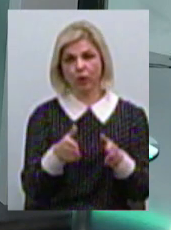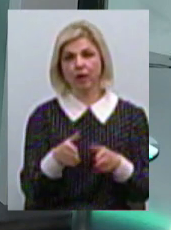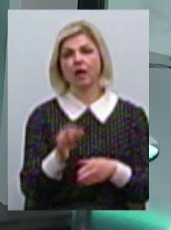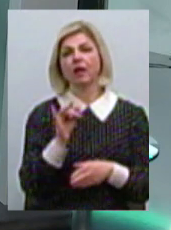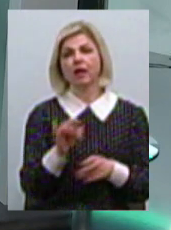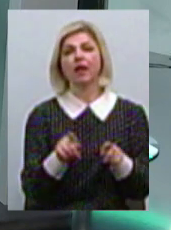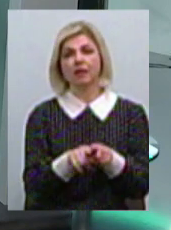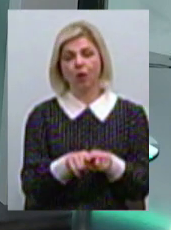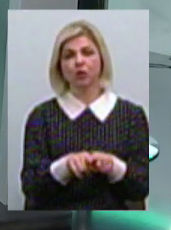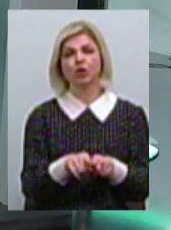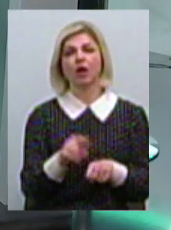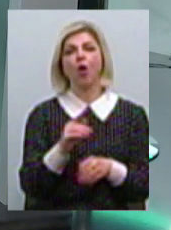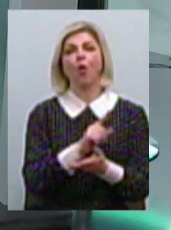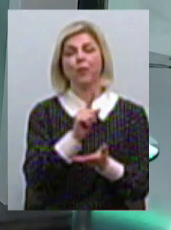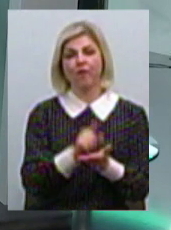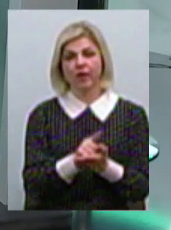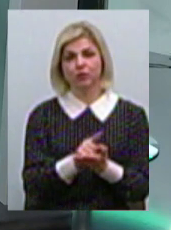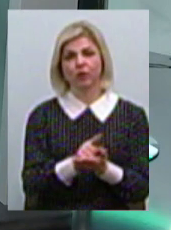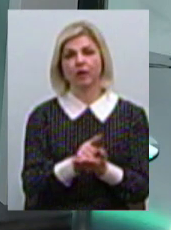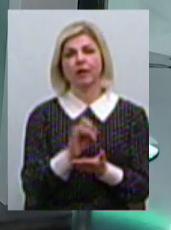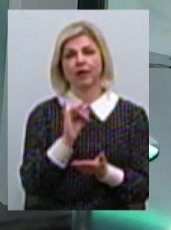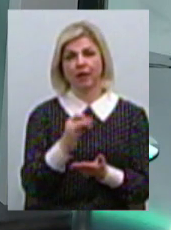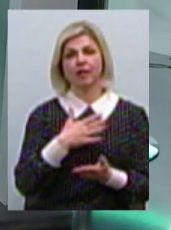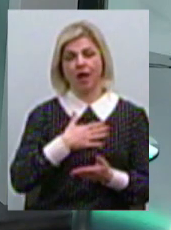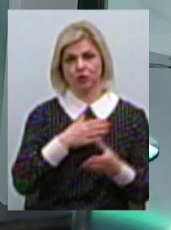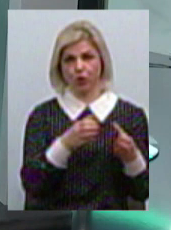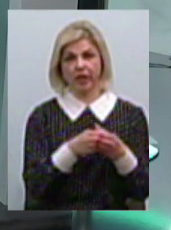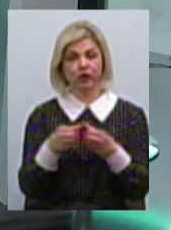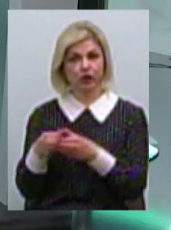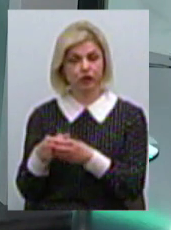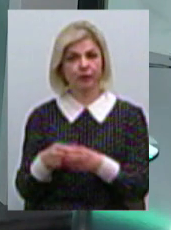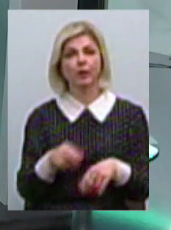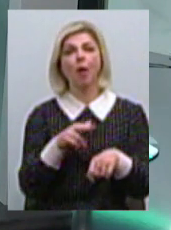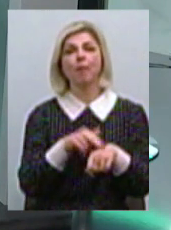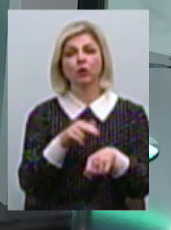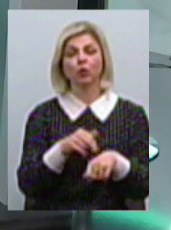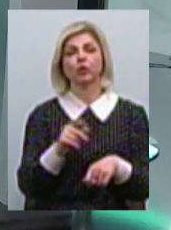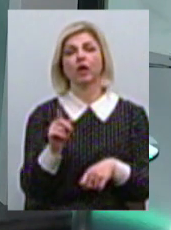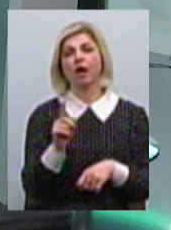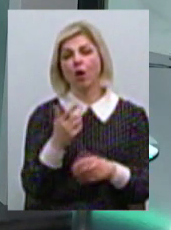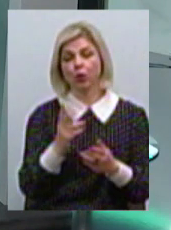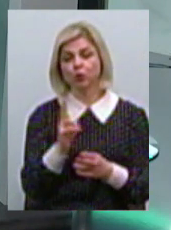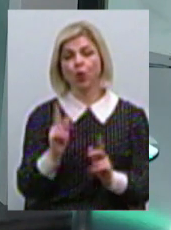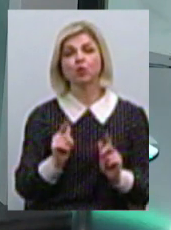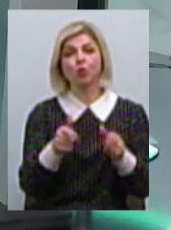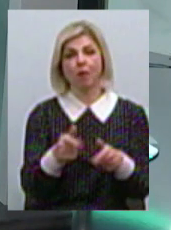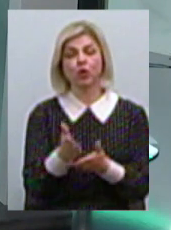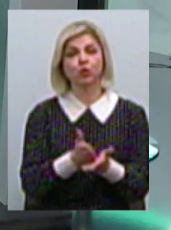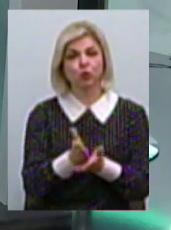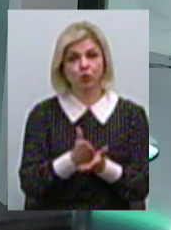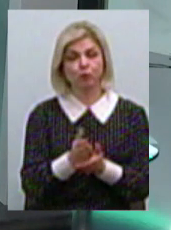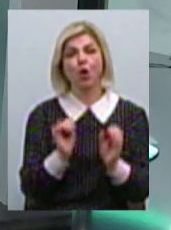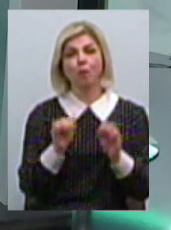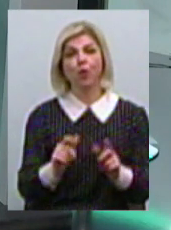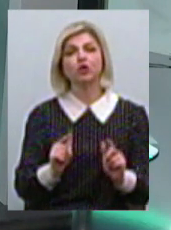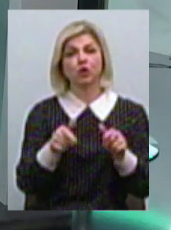певні функціональні обов'язки є у нас дільничі. Тобто патрульний поліцейський, який заступає на службу, він може